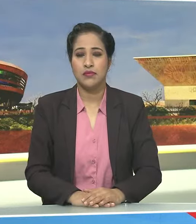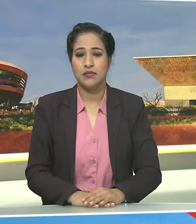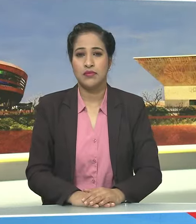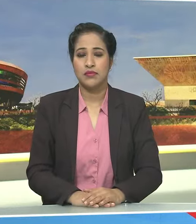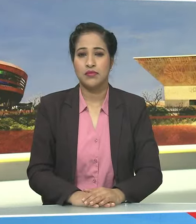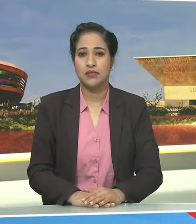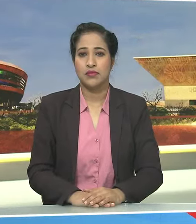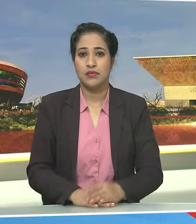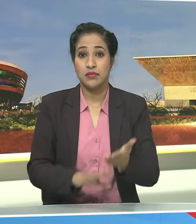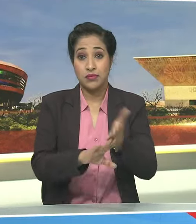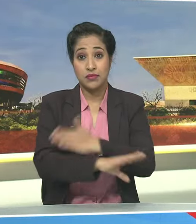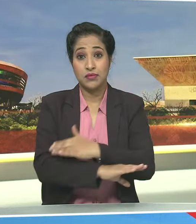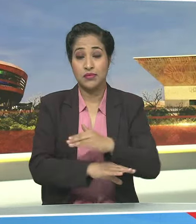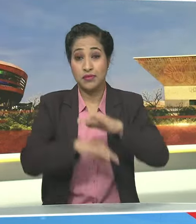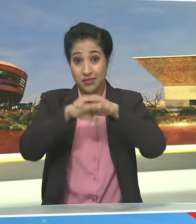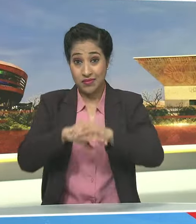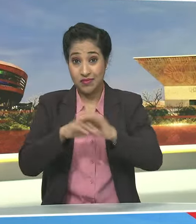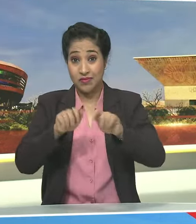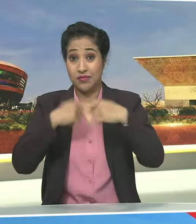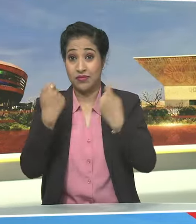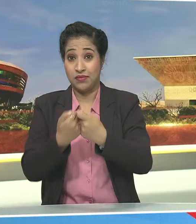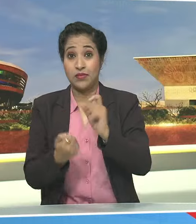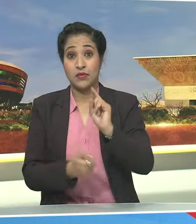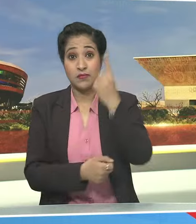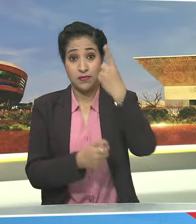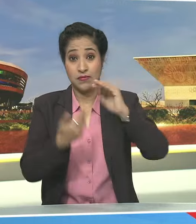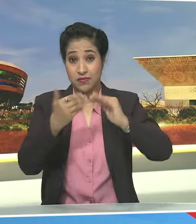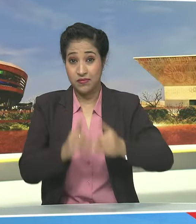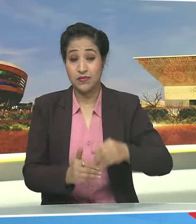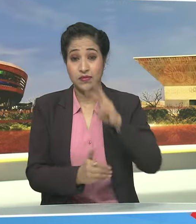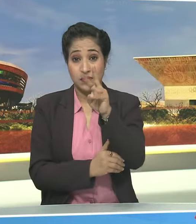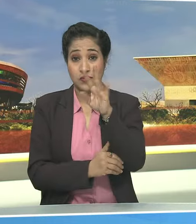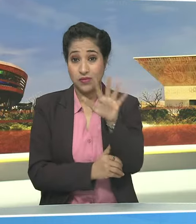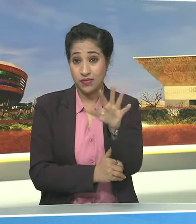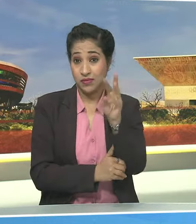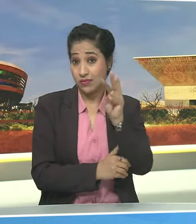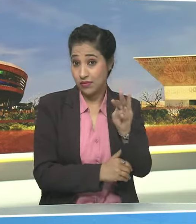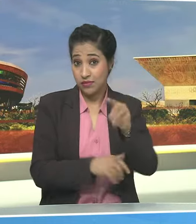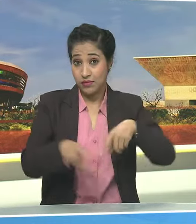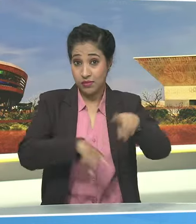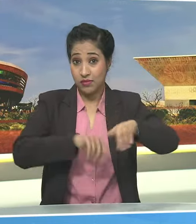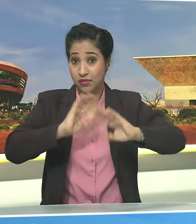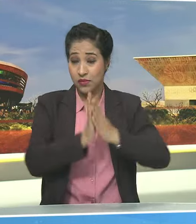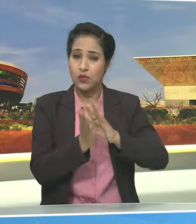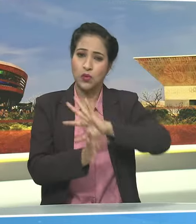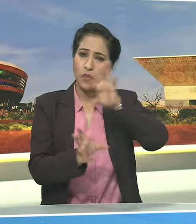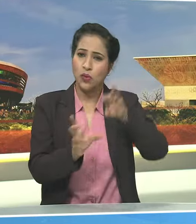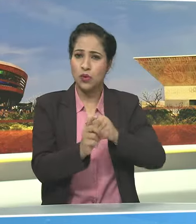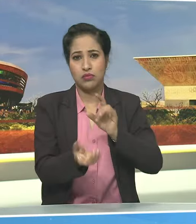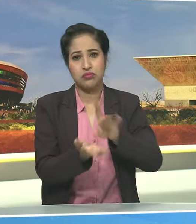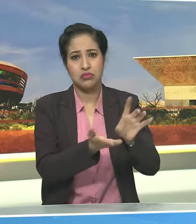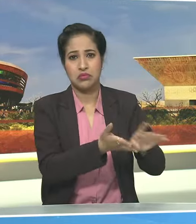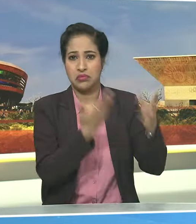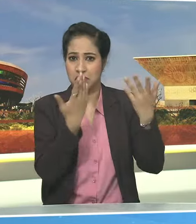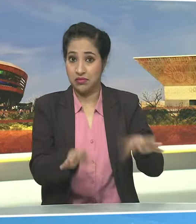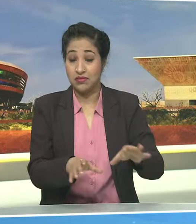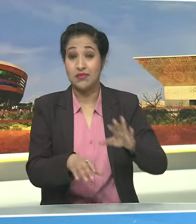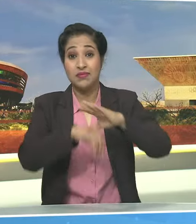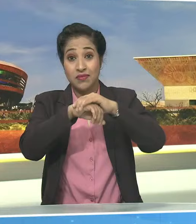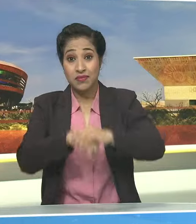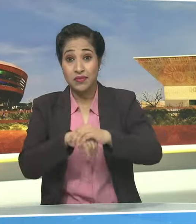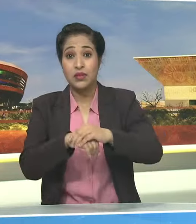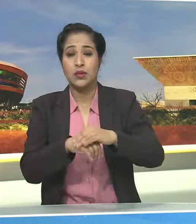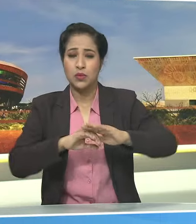है इससे पहले इंग्लैंड की टीम अपनी पहली पारी में 253 रन बनाकर ऑल आउट हो गई इंग्लैंड के लिए सबसे ज्यादा